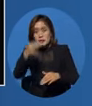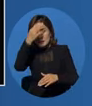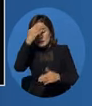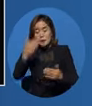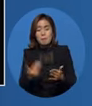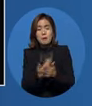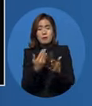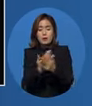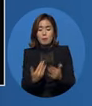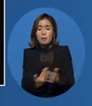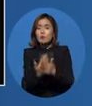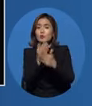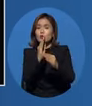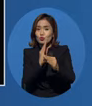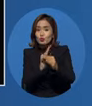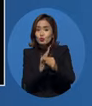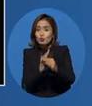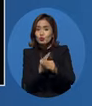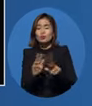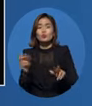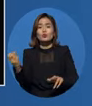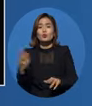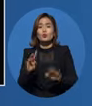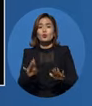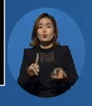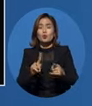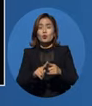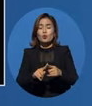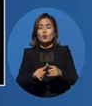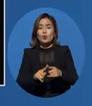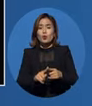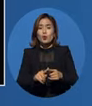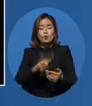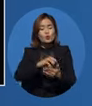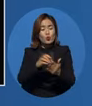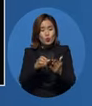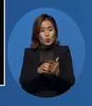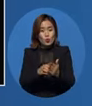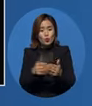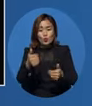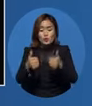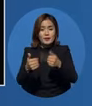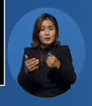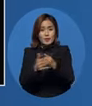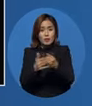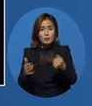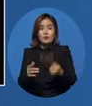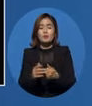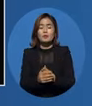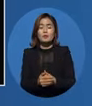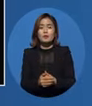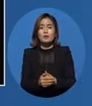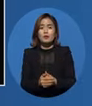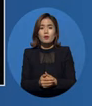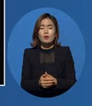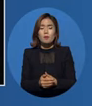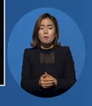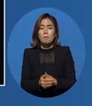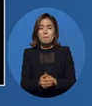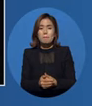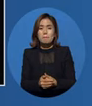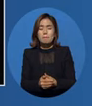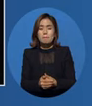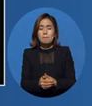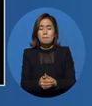굉장히 빠른 속도로 되고 있고 또 그것을 규모의 경제 이기 때문에 우리가 일정한 규모 이상으로 제가 넘 우리 변방 떨어지게 됩니다 그래서